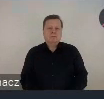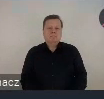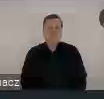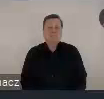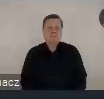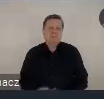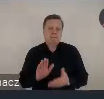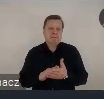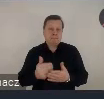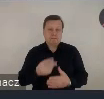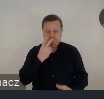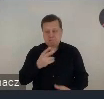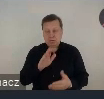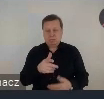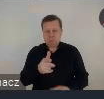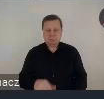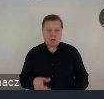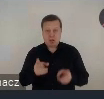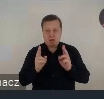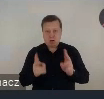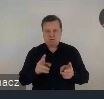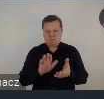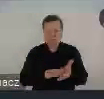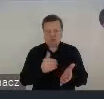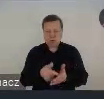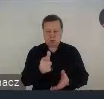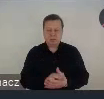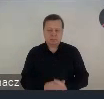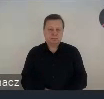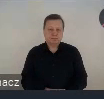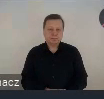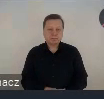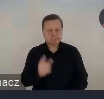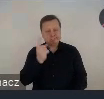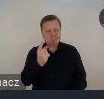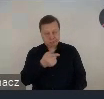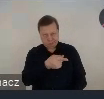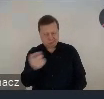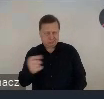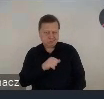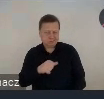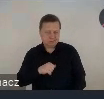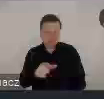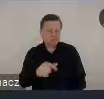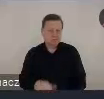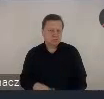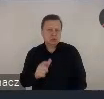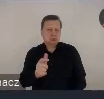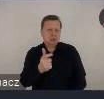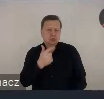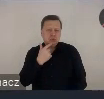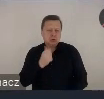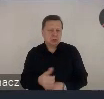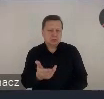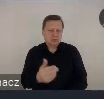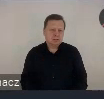niejednoznaczny. Na przykład podam państwu autentyczny przykład i proszę się zastanowić, co z tego wynika, to znaczy